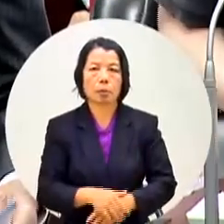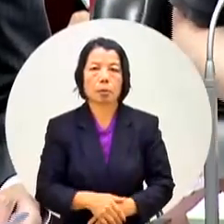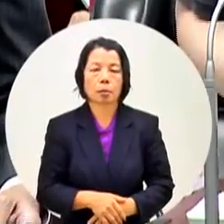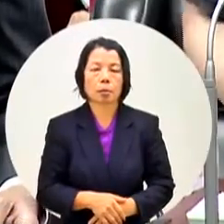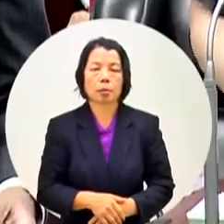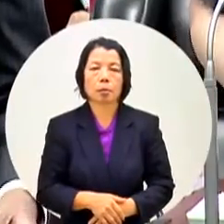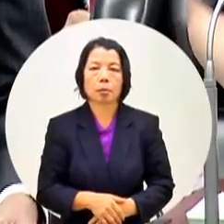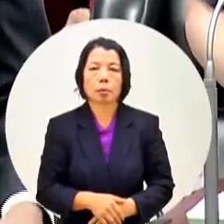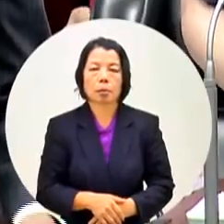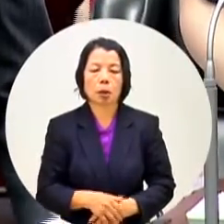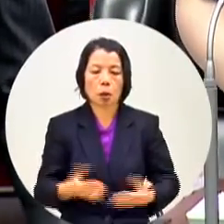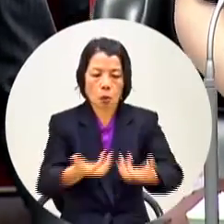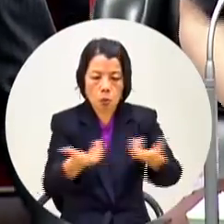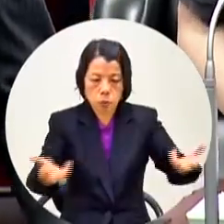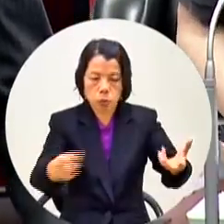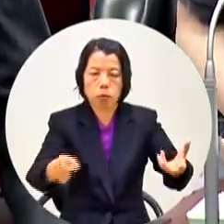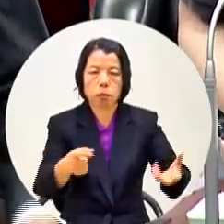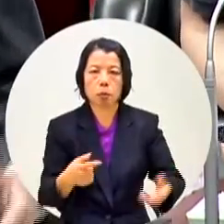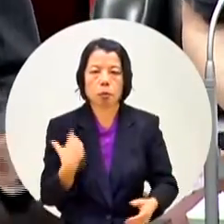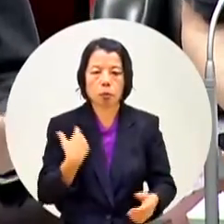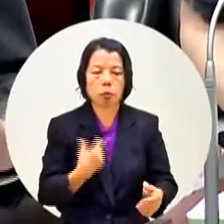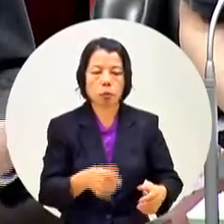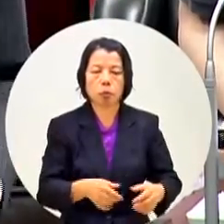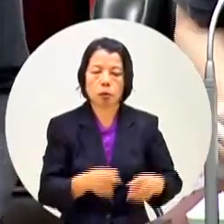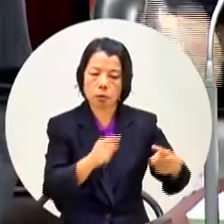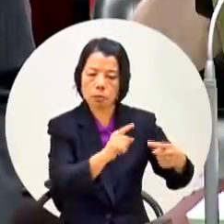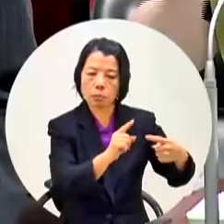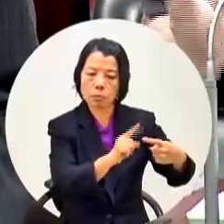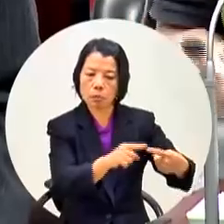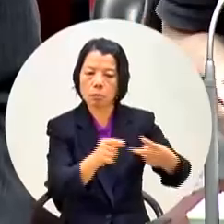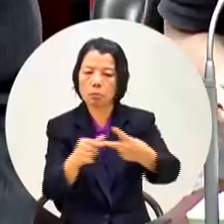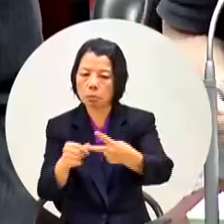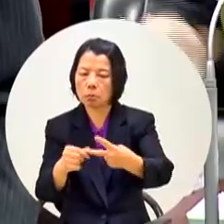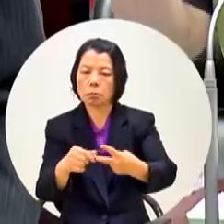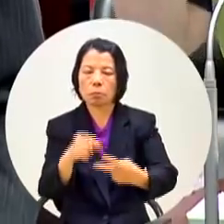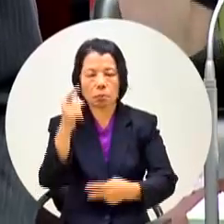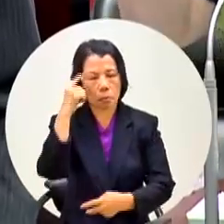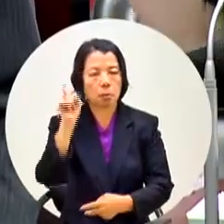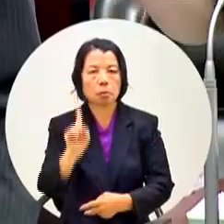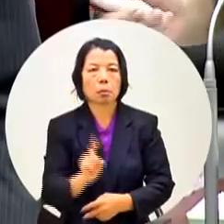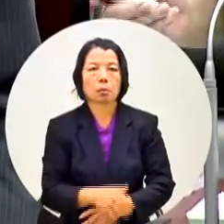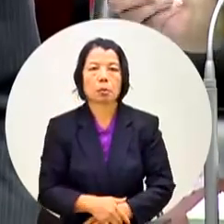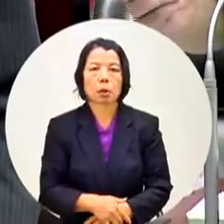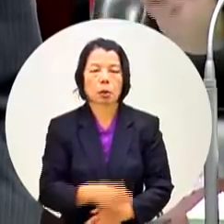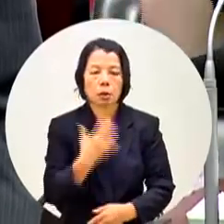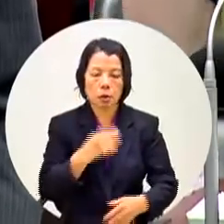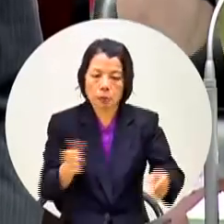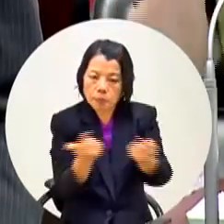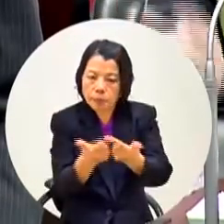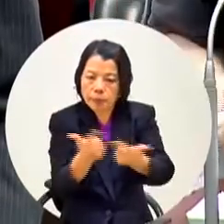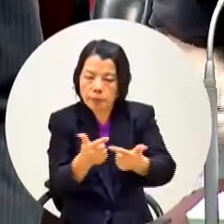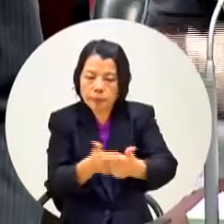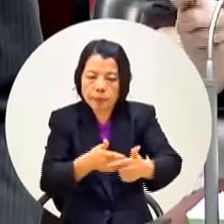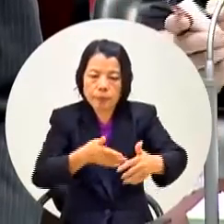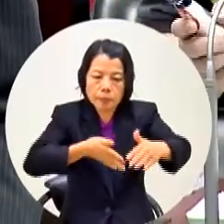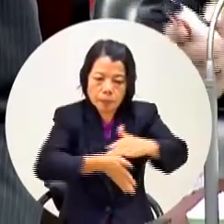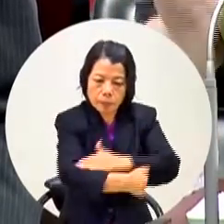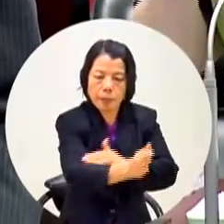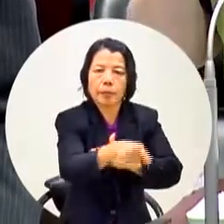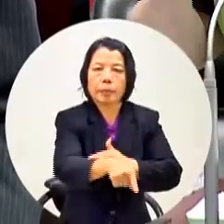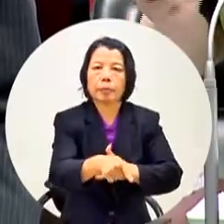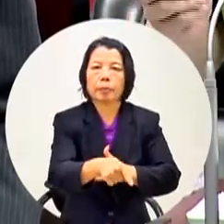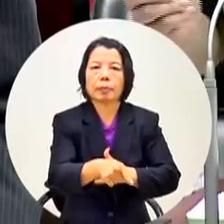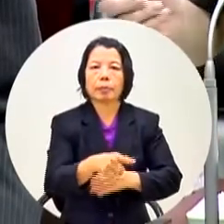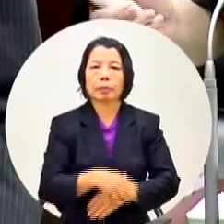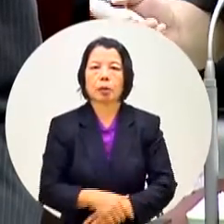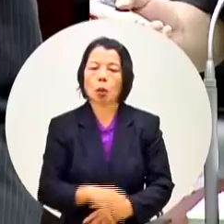是什么？ 就配合铁路地下化。 配合铁路地下化嘛，对，答对的。为什么会拆成两阶段的原因，就是